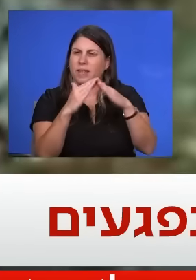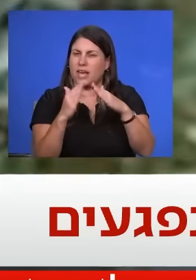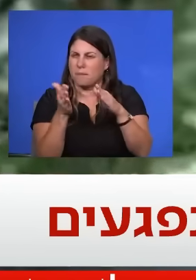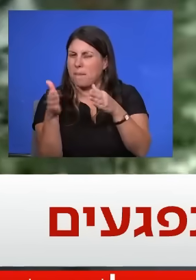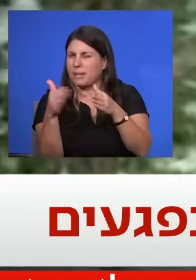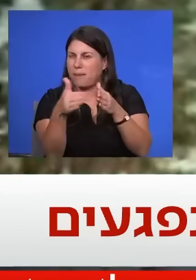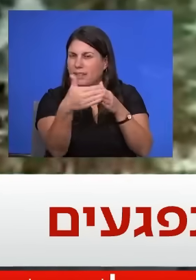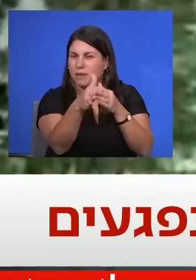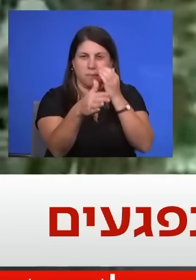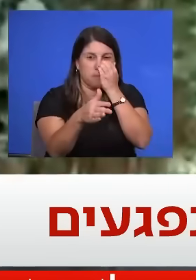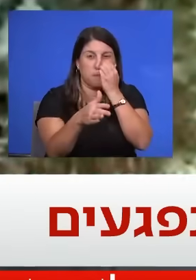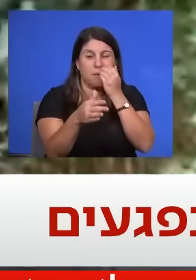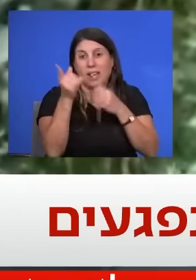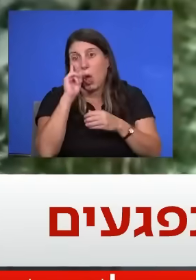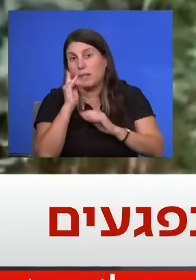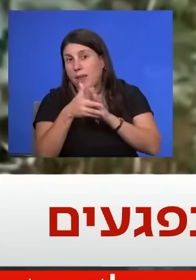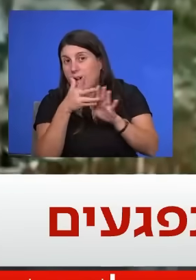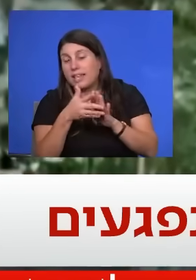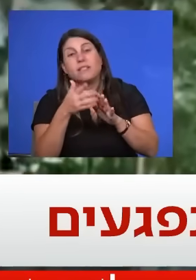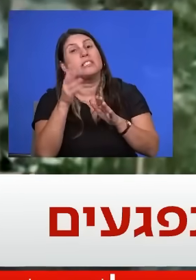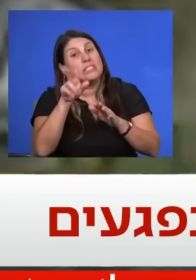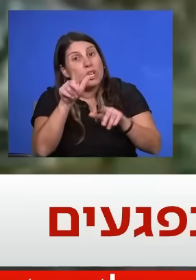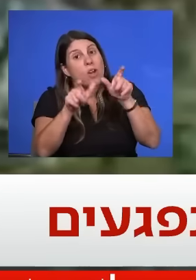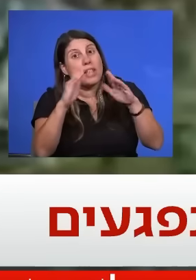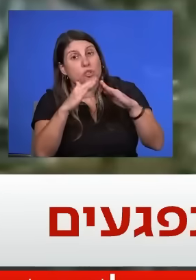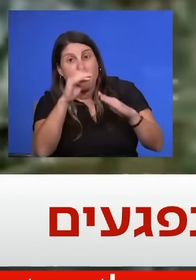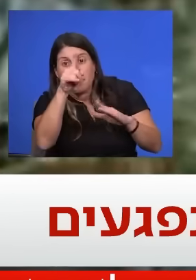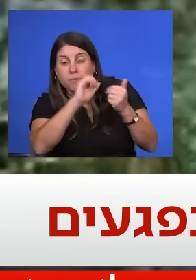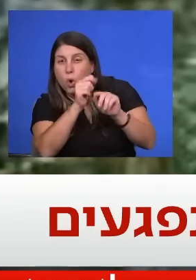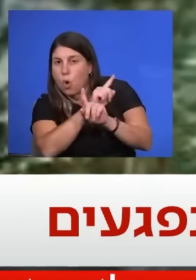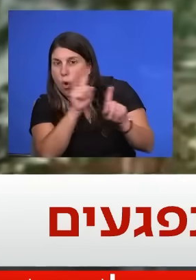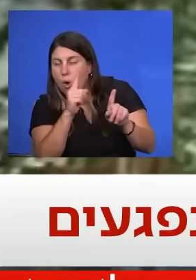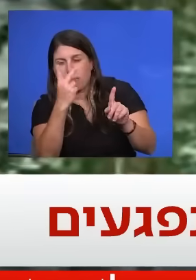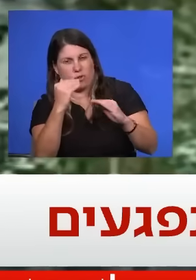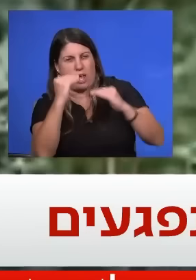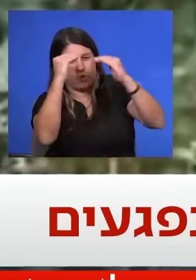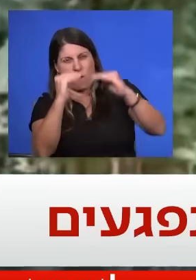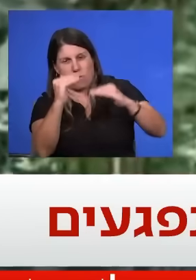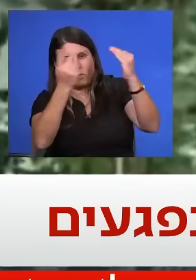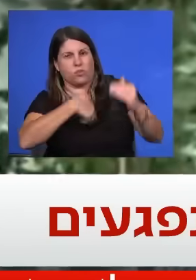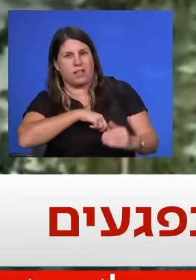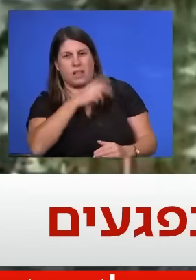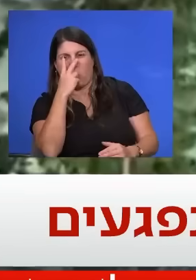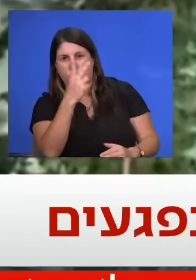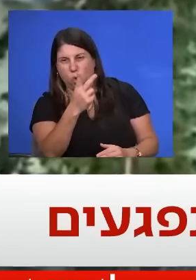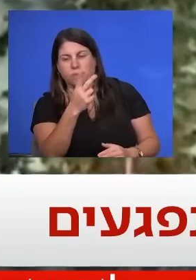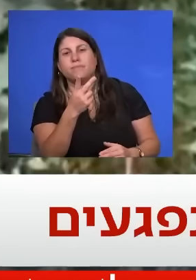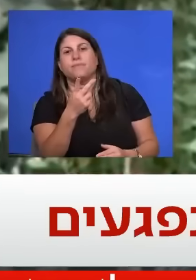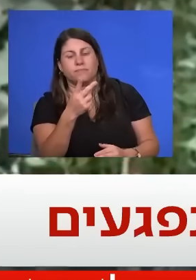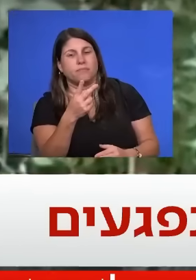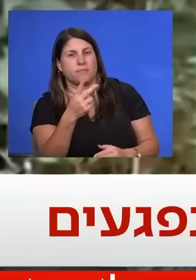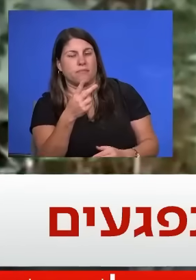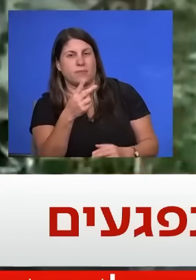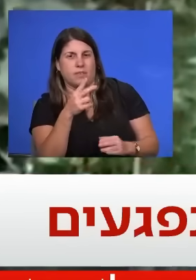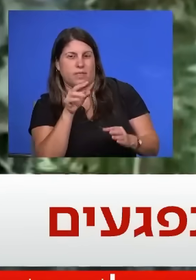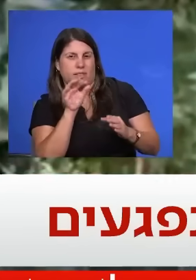יודעים להגיד האם היו דיירים בשתי הקומות האלה שאנחנו רואים שנפגעו. מהדירות האחרונות